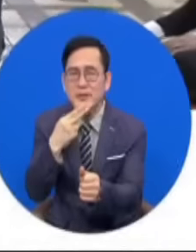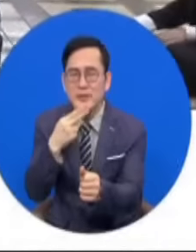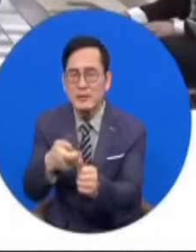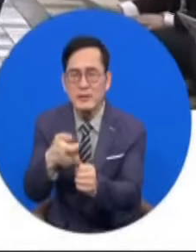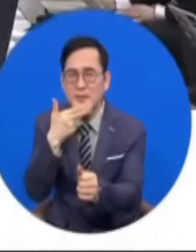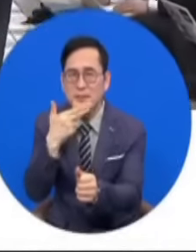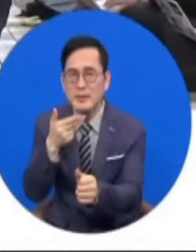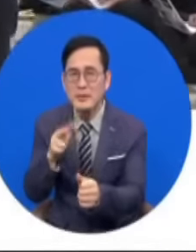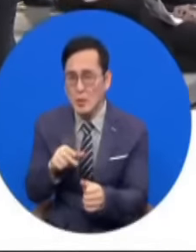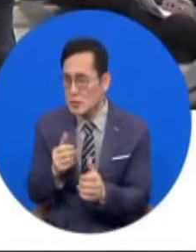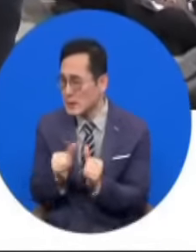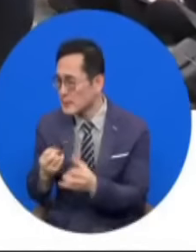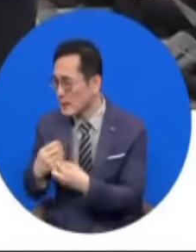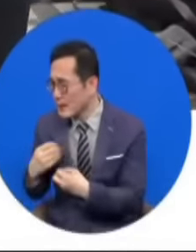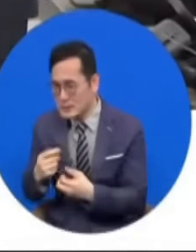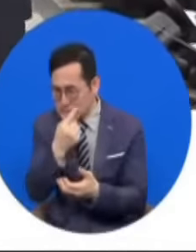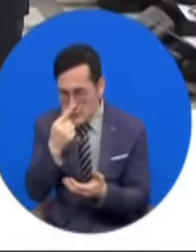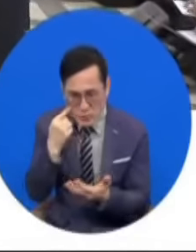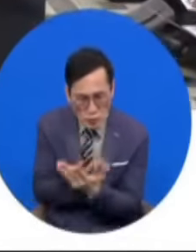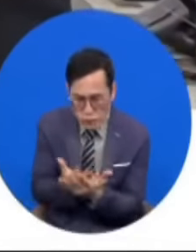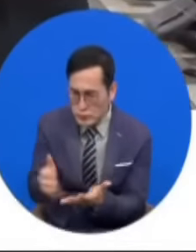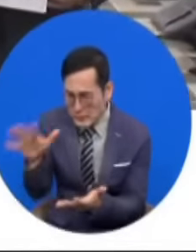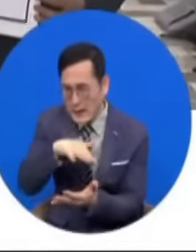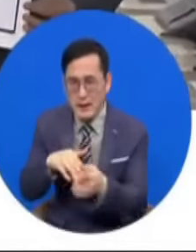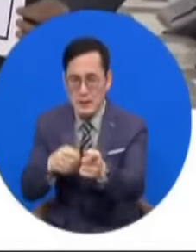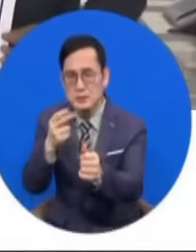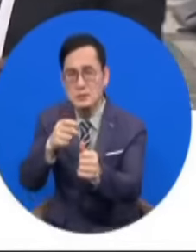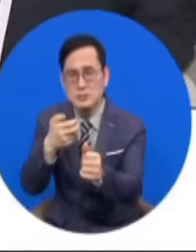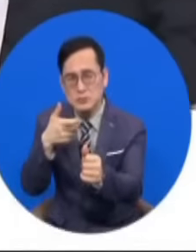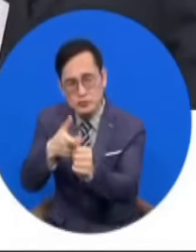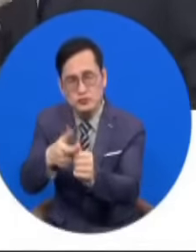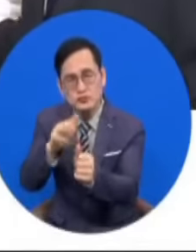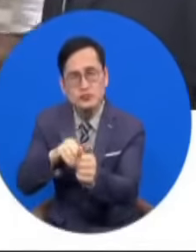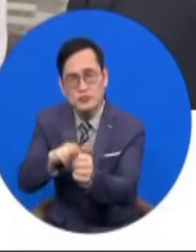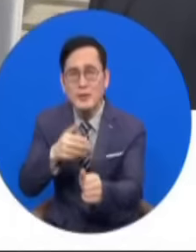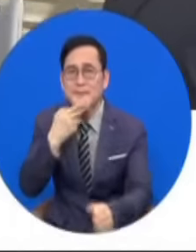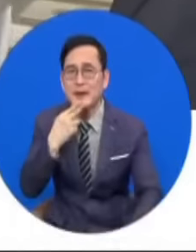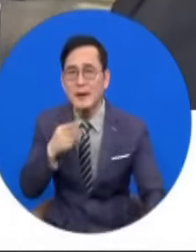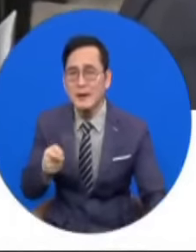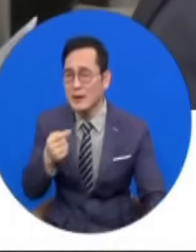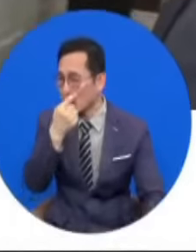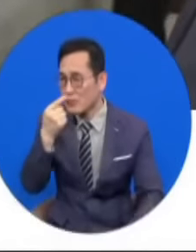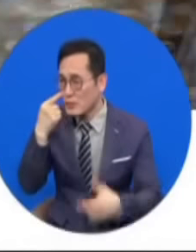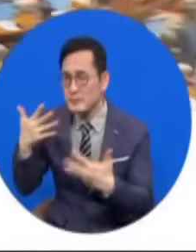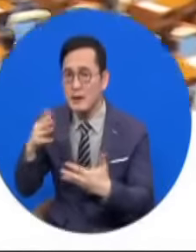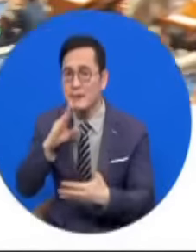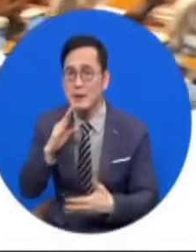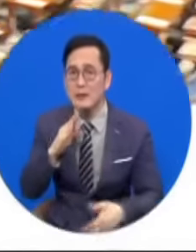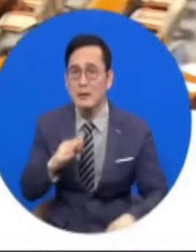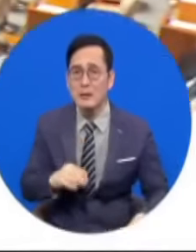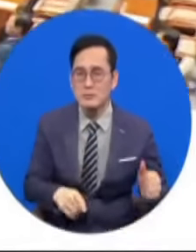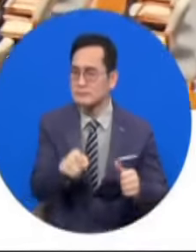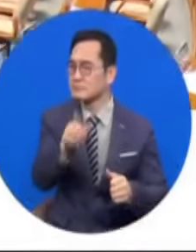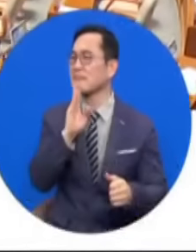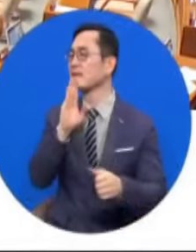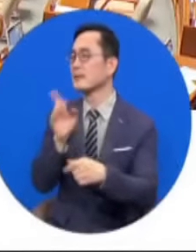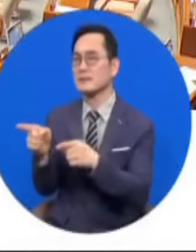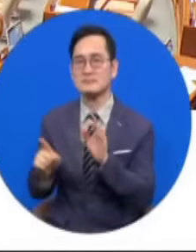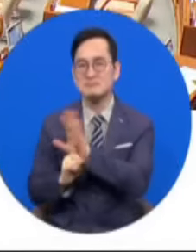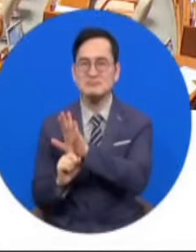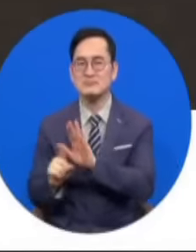관련자들 진술에 의하면 회유가 없었다는 것이 거 드러나고 있어요 그런데 여기에다가 갑자기 창원